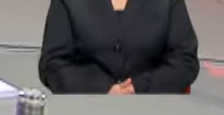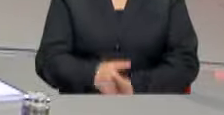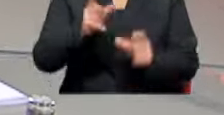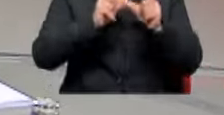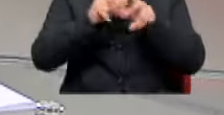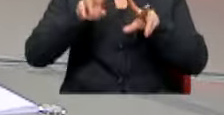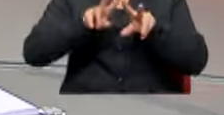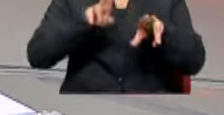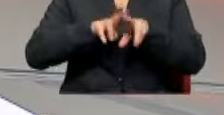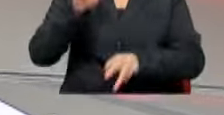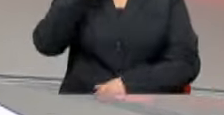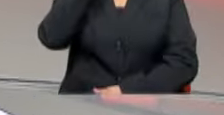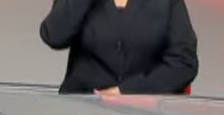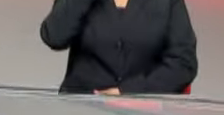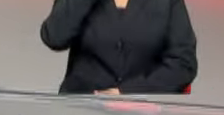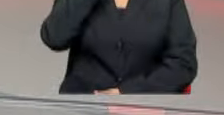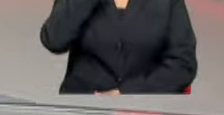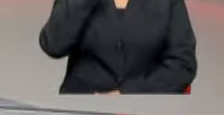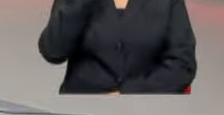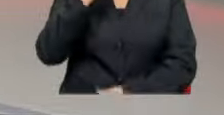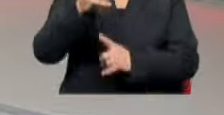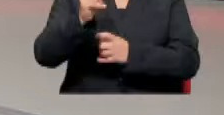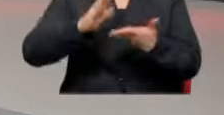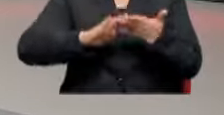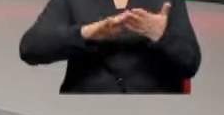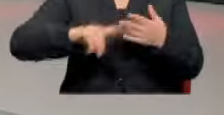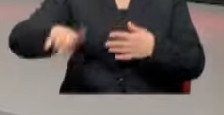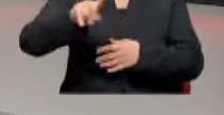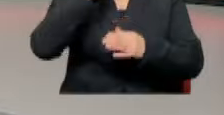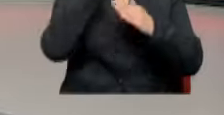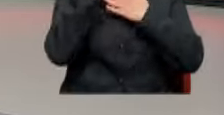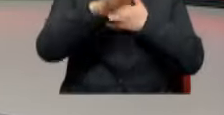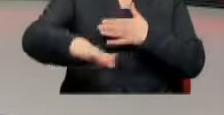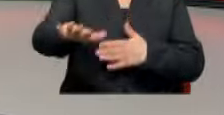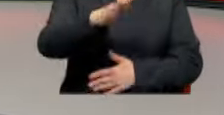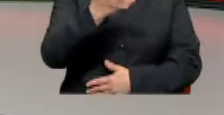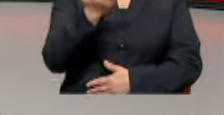Gazi Mustafa Kemal Atatürk, silah arkadaşları ve aziz milletimizin